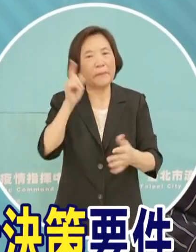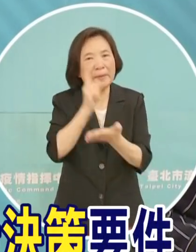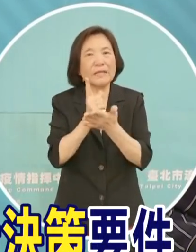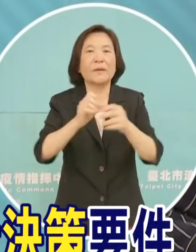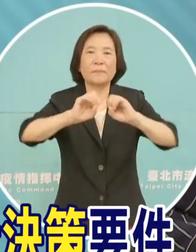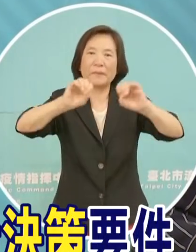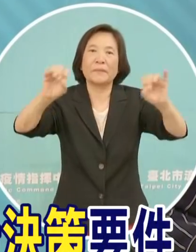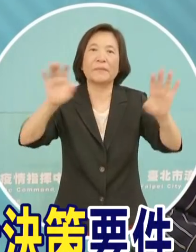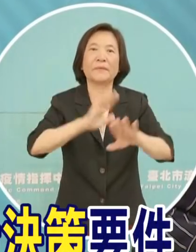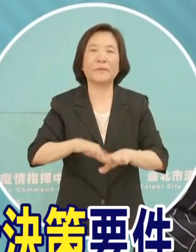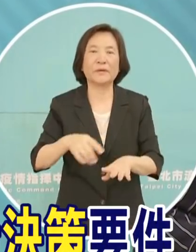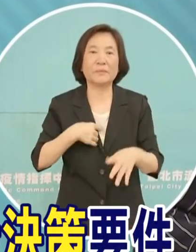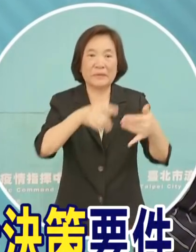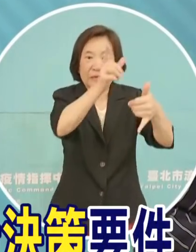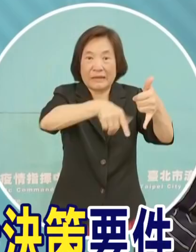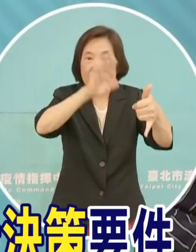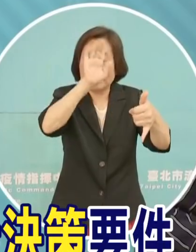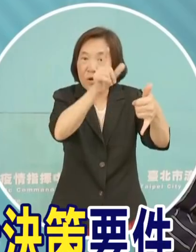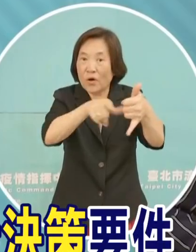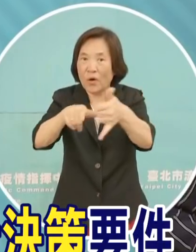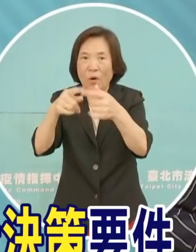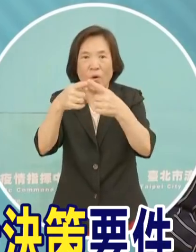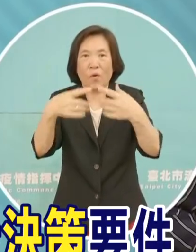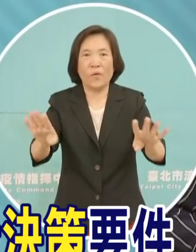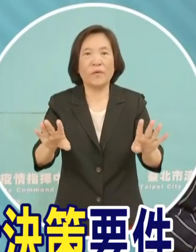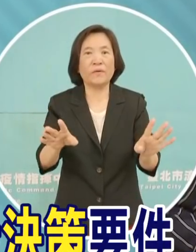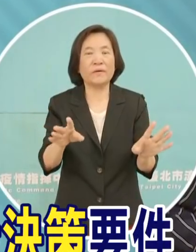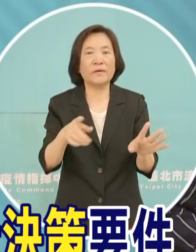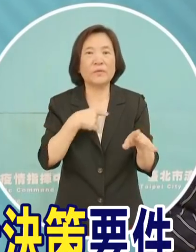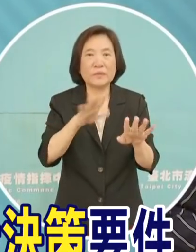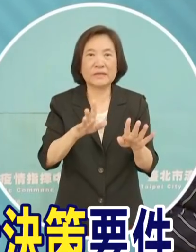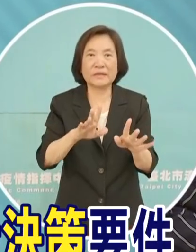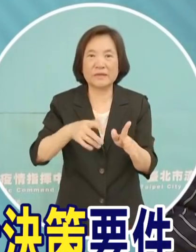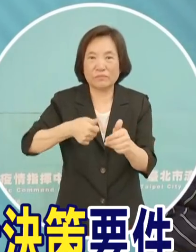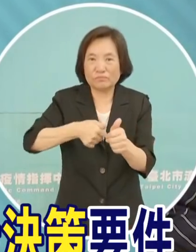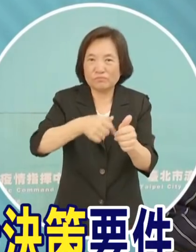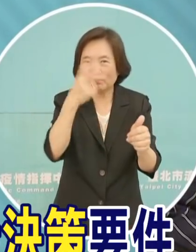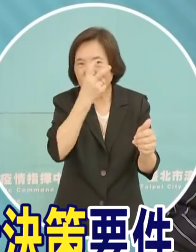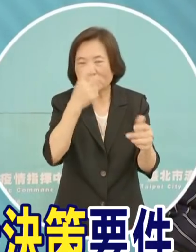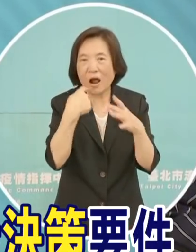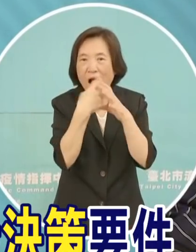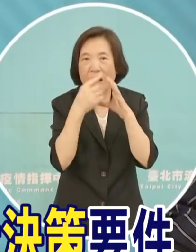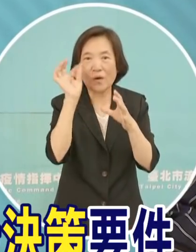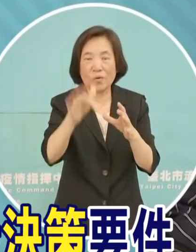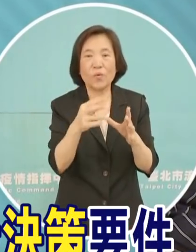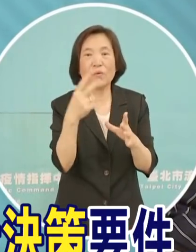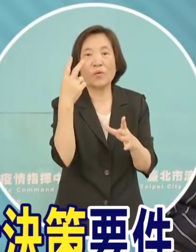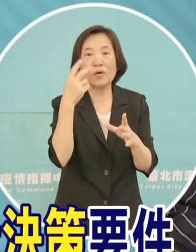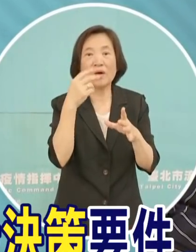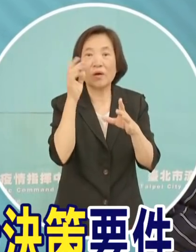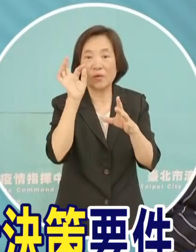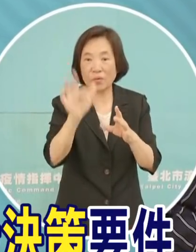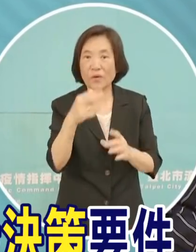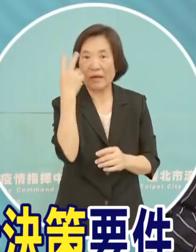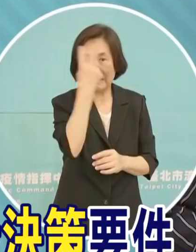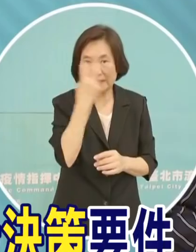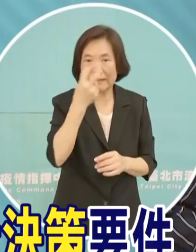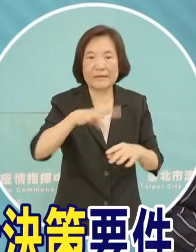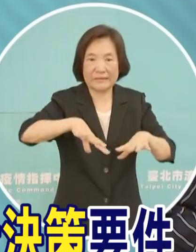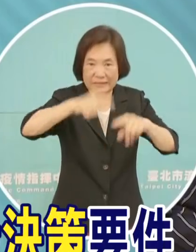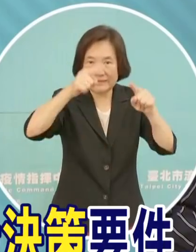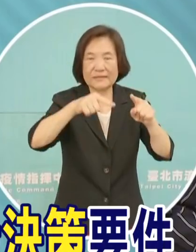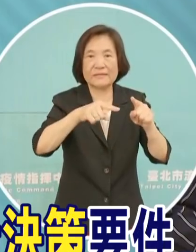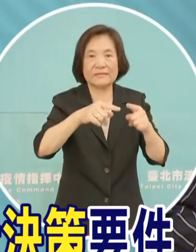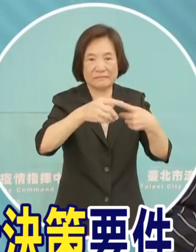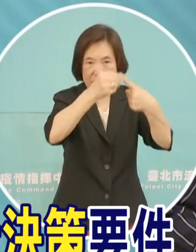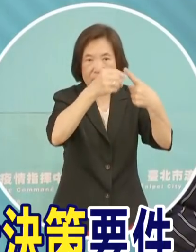案例相当多的哈、哦，所以我们慢慢的要用快筛来。 当作一个第一一个决策的工